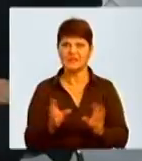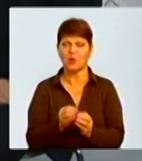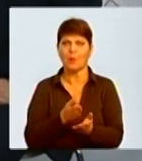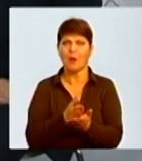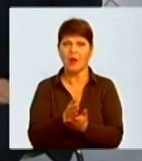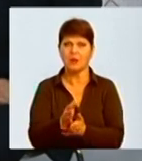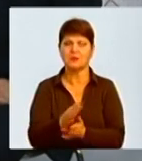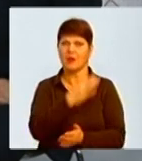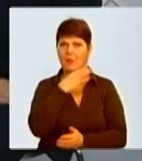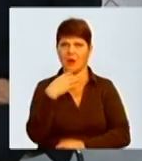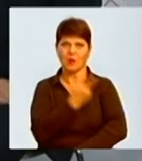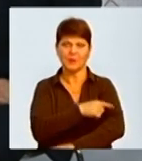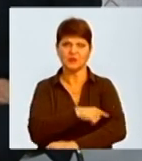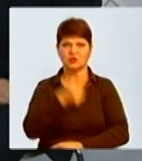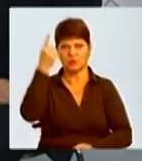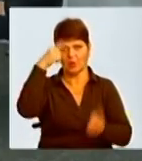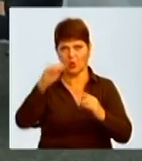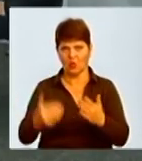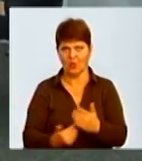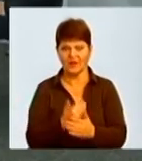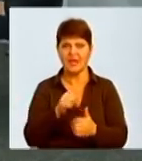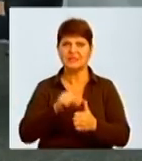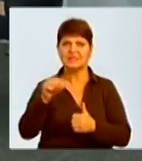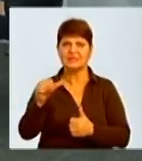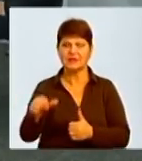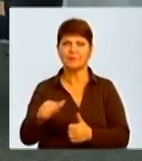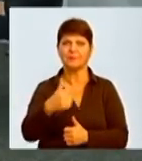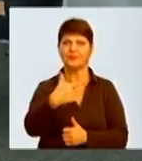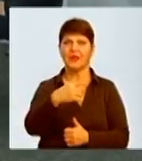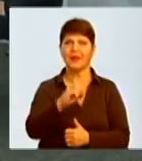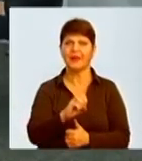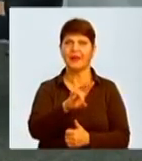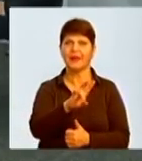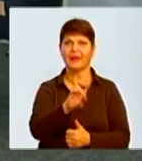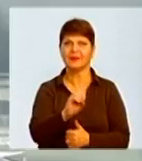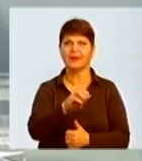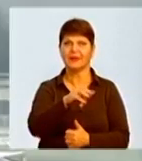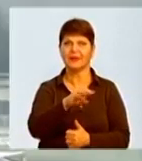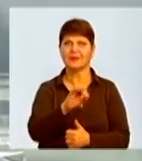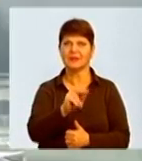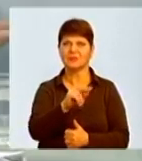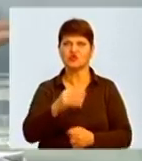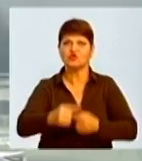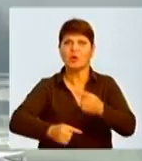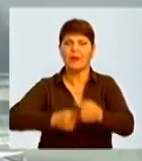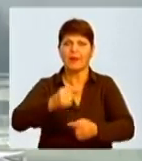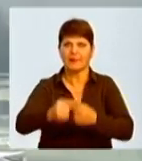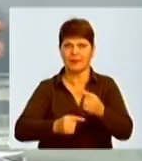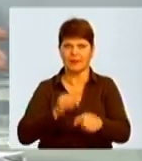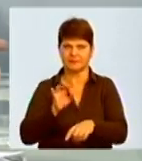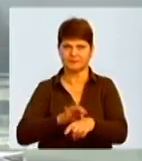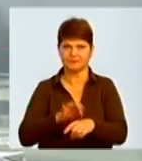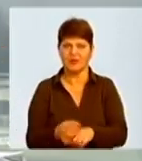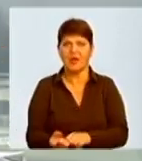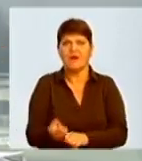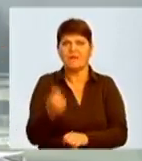чимало медичних новацій. Зокрема, маю на увазі генетичне обстеження на мутацію генів, яке дозволяє виявити ось саме